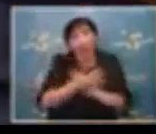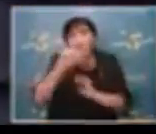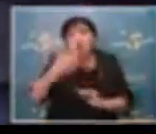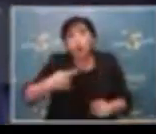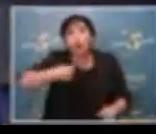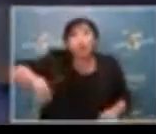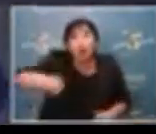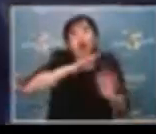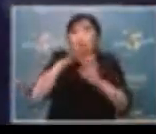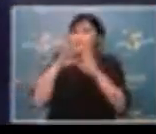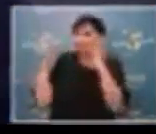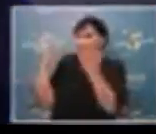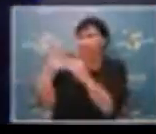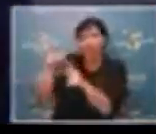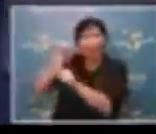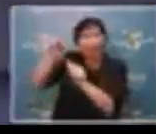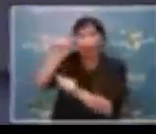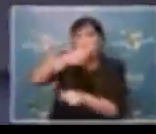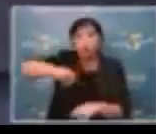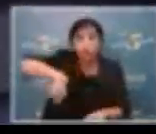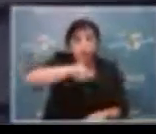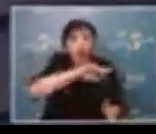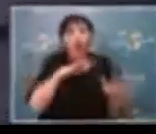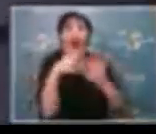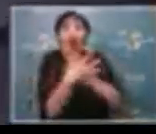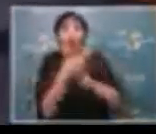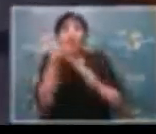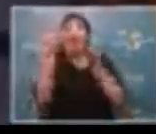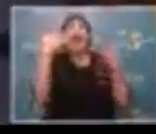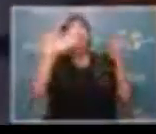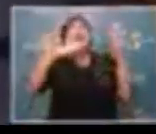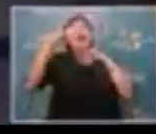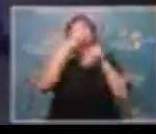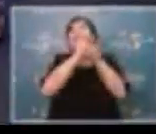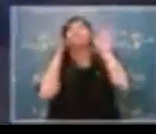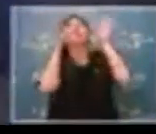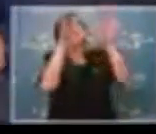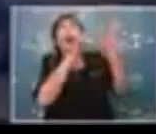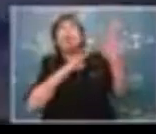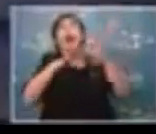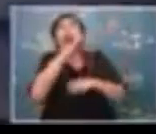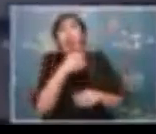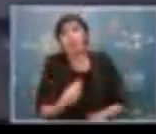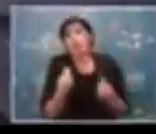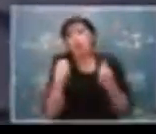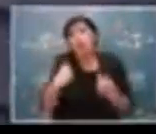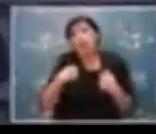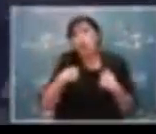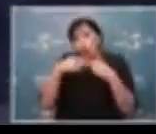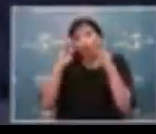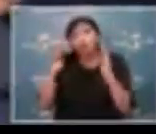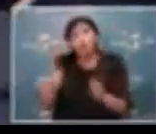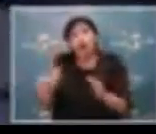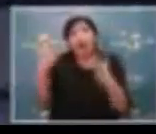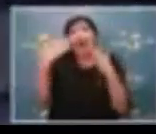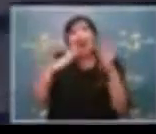non la terra, cambieremo noi. E quando parliamo il clima, bisogna fermare il clima. Io che mi sono occupato di clima